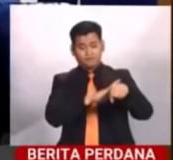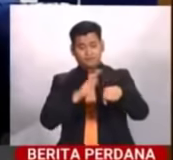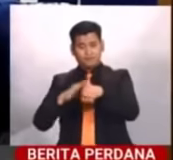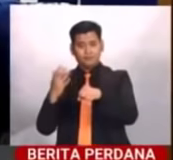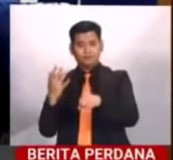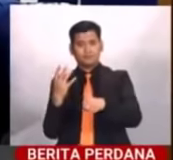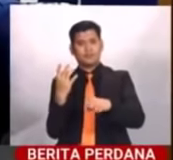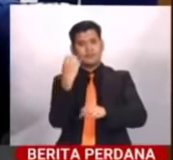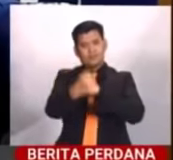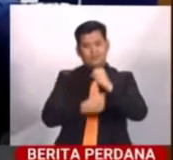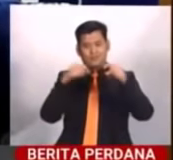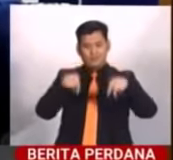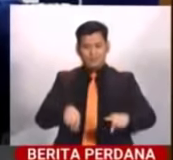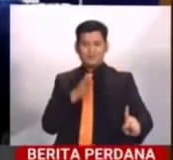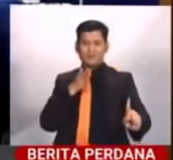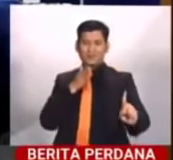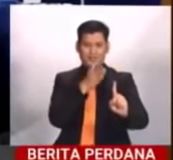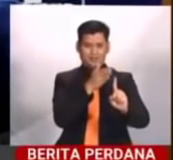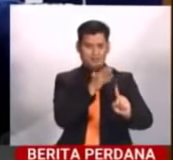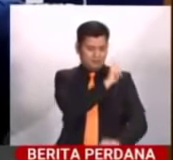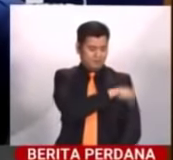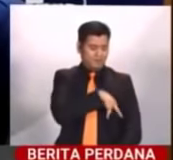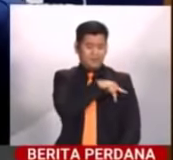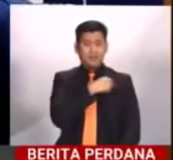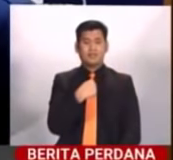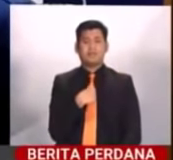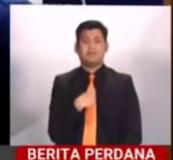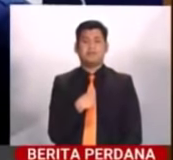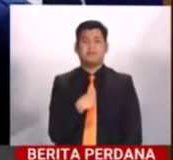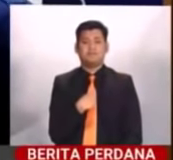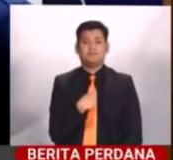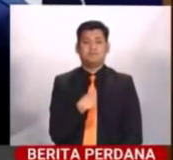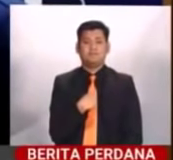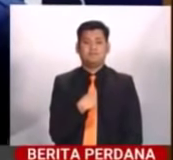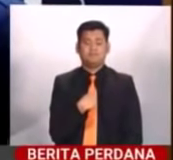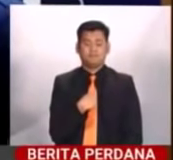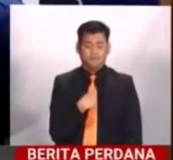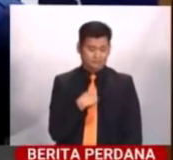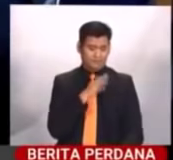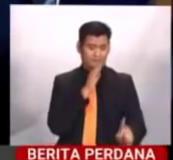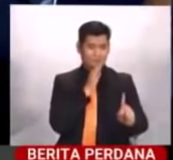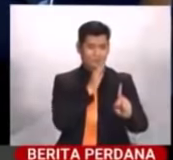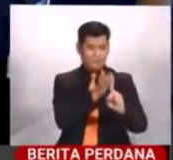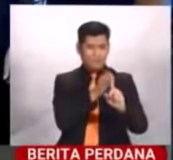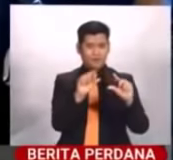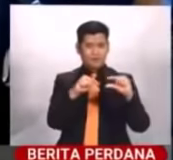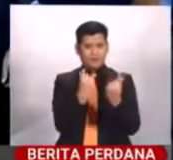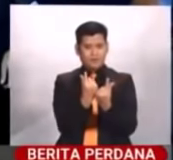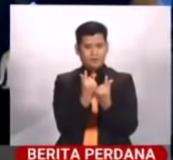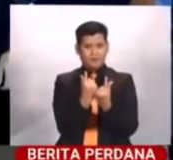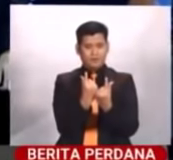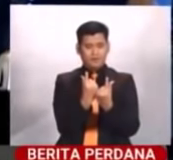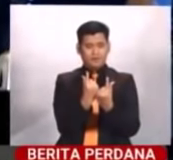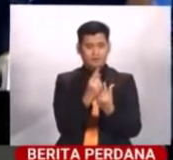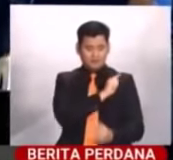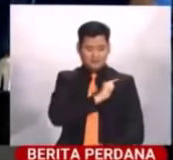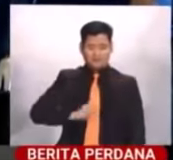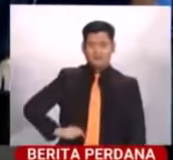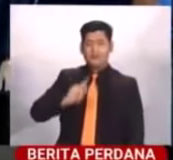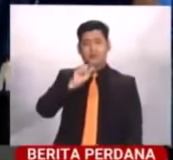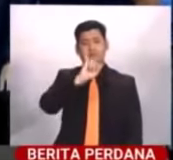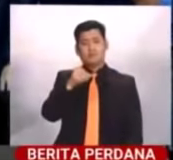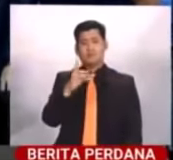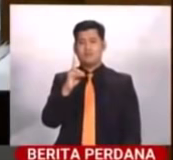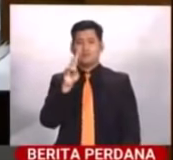ini. Itu matlamat peribadi saya dan juga matlamat pasukan. Tengku Ahmad Tajuddin yang